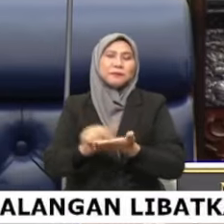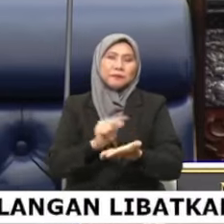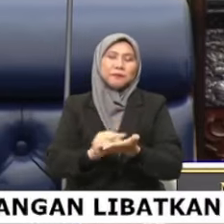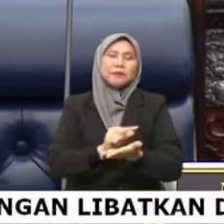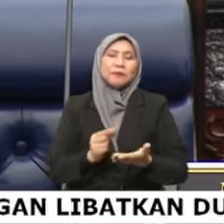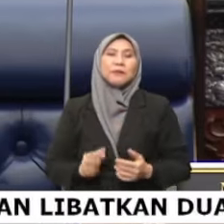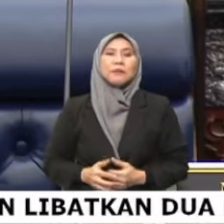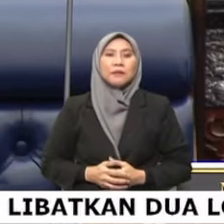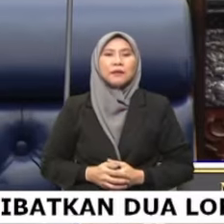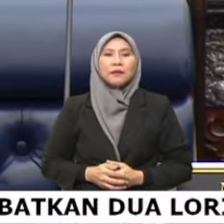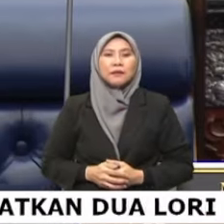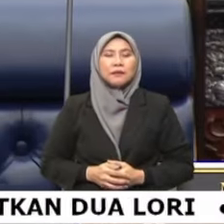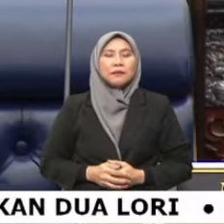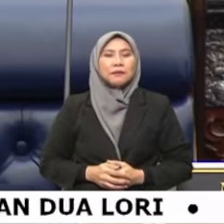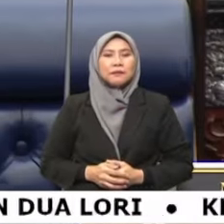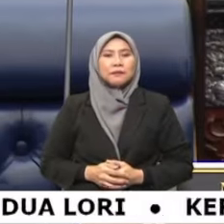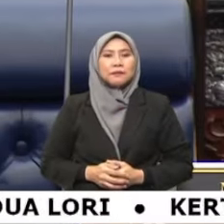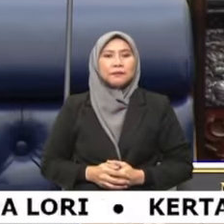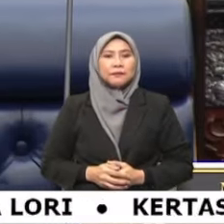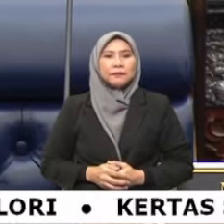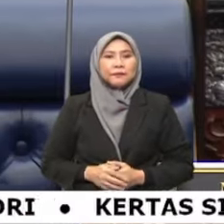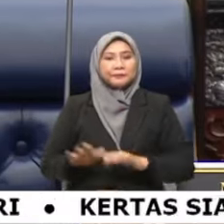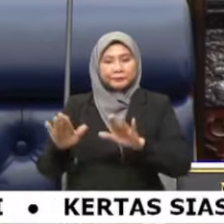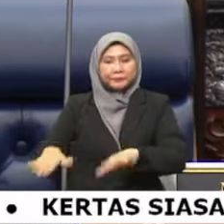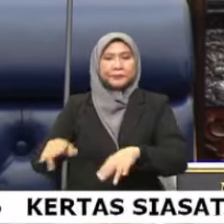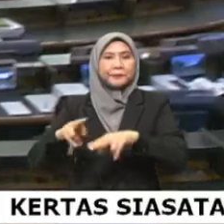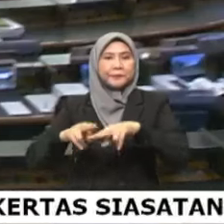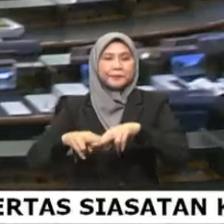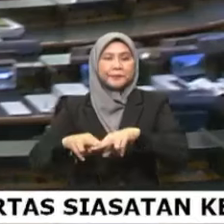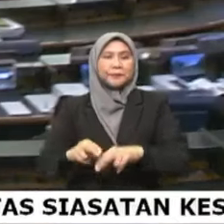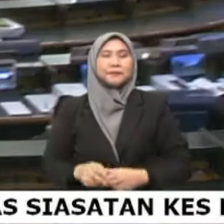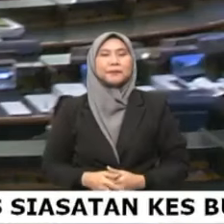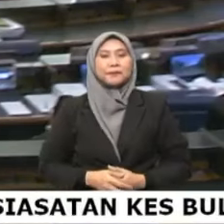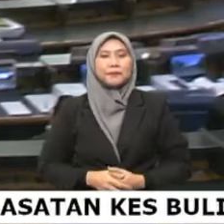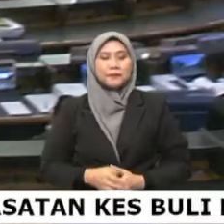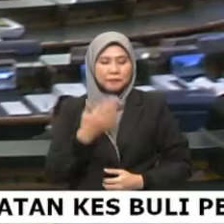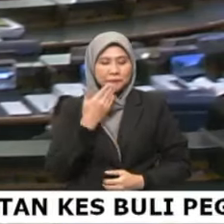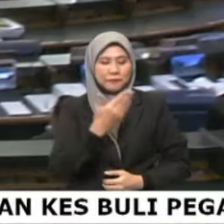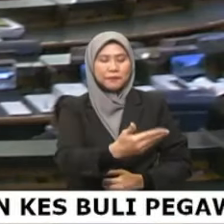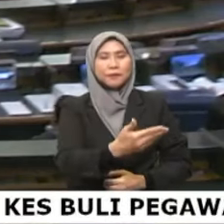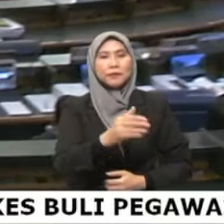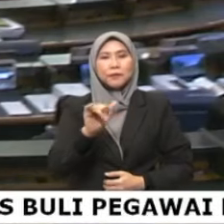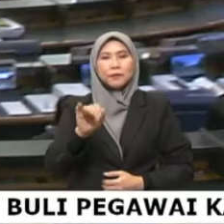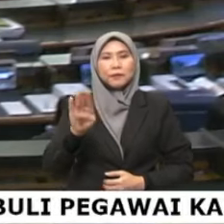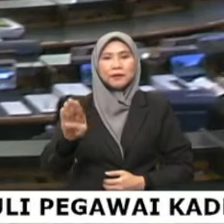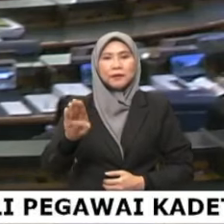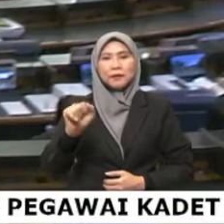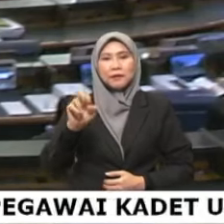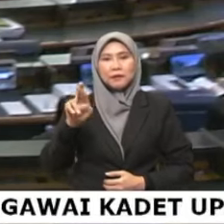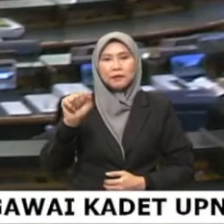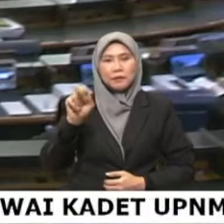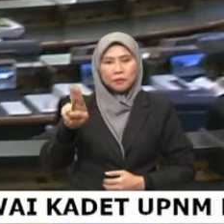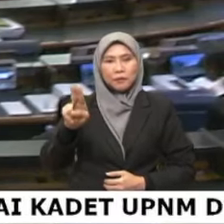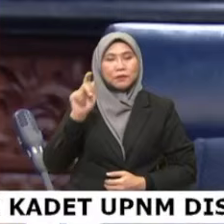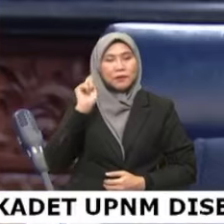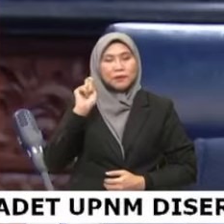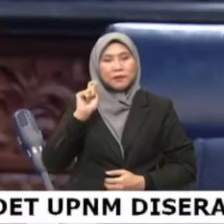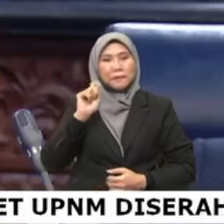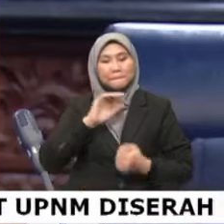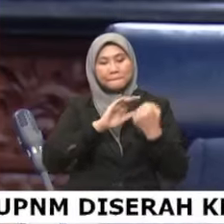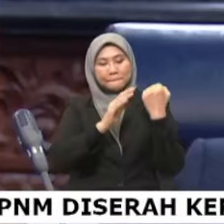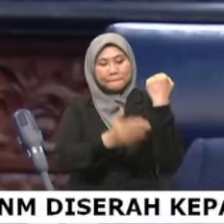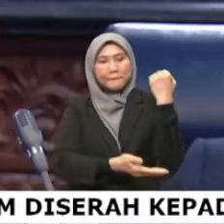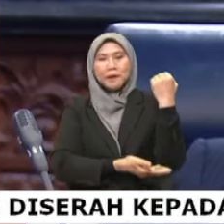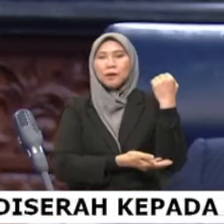ajar. Sila duduk. Ya. Terima kasih Yang Berhormat Arau. Berkenaan dengan